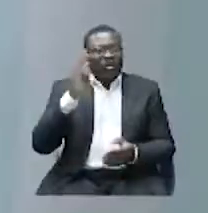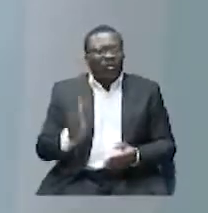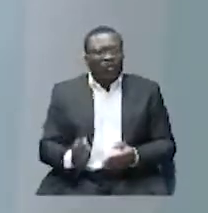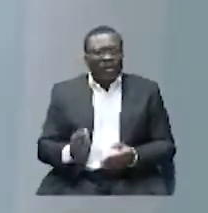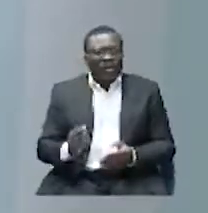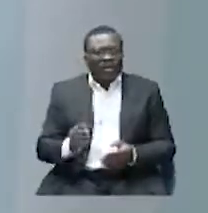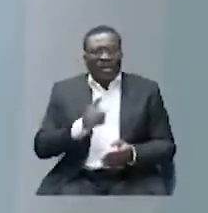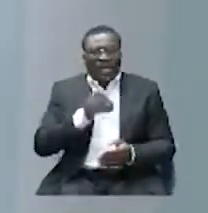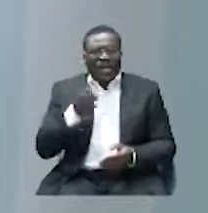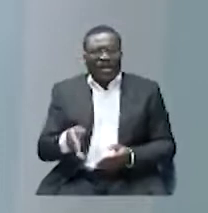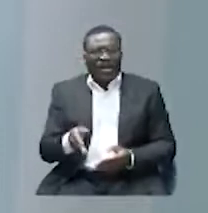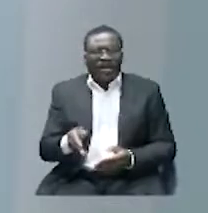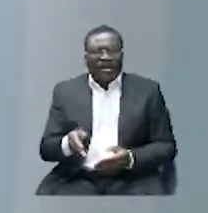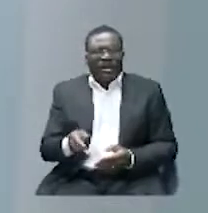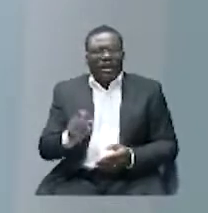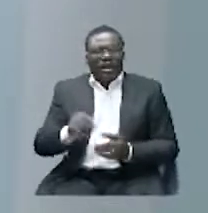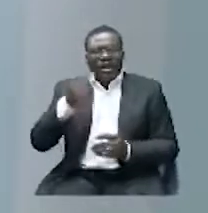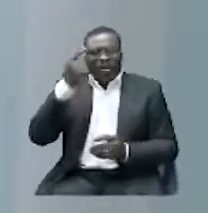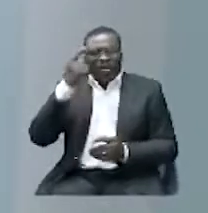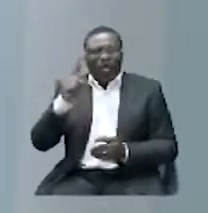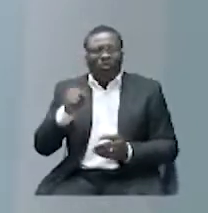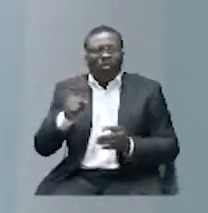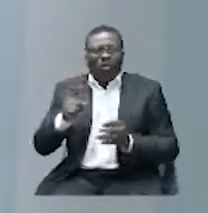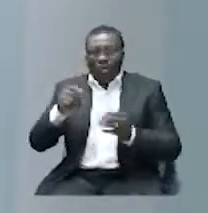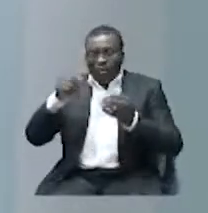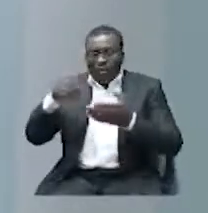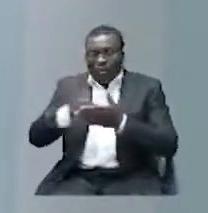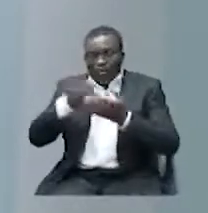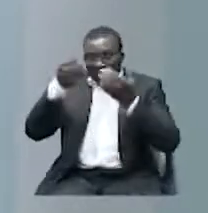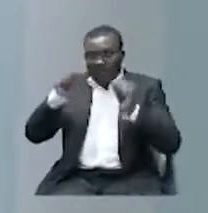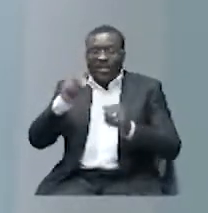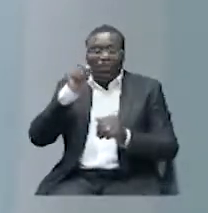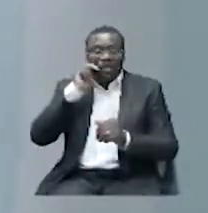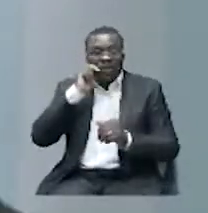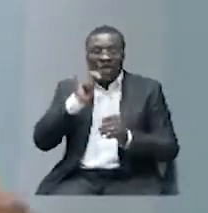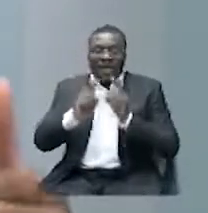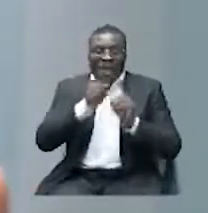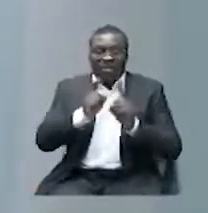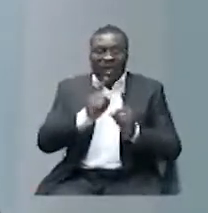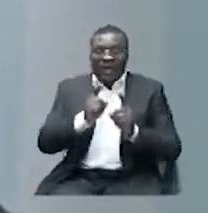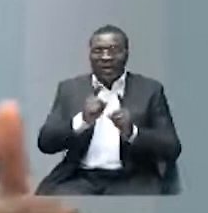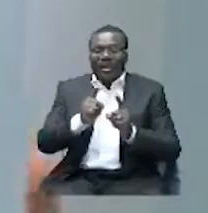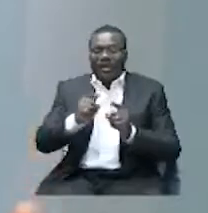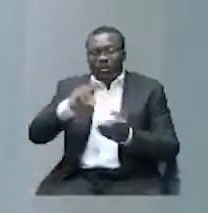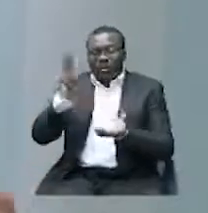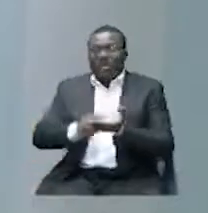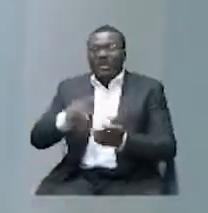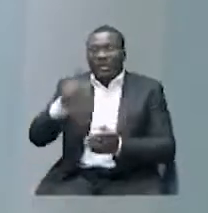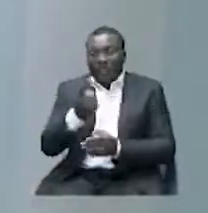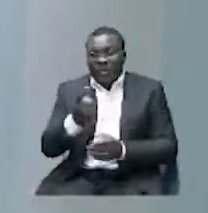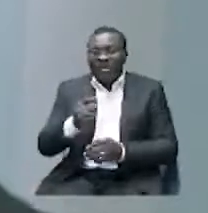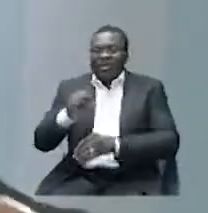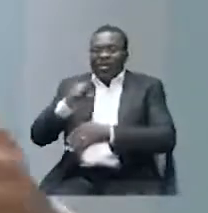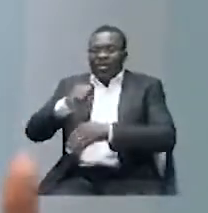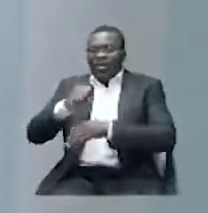a suivi. Le président nigérian, l'ancien président nigérian Goodluck Jonathan a parlé d'un mandat unique. Le président sénégalais Macky Sall, avant d'arriver au